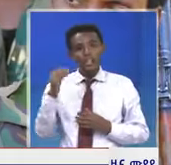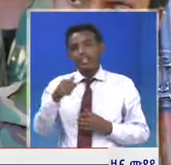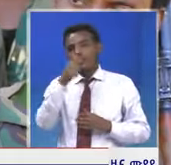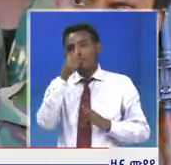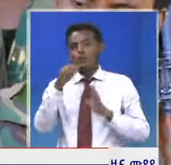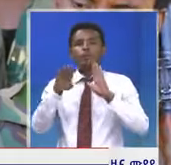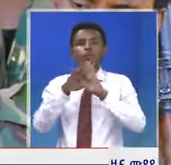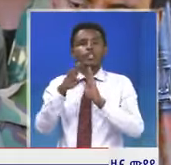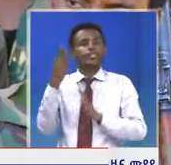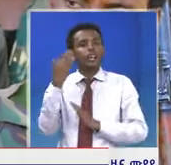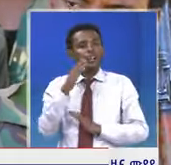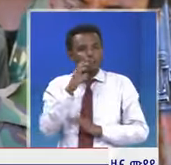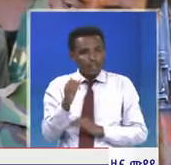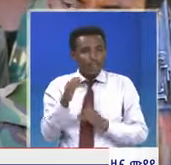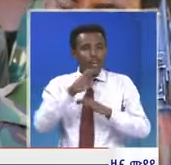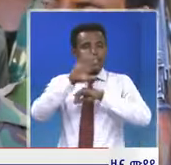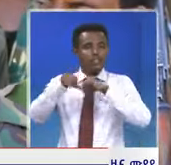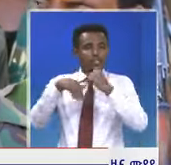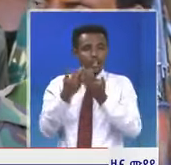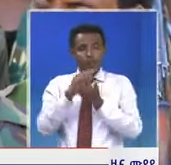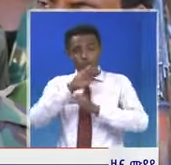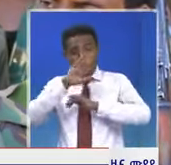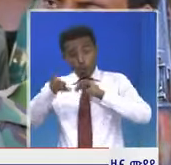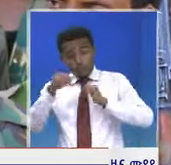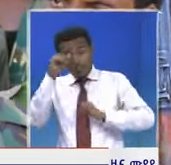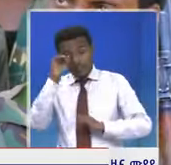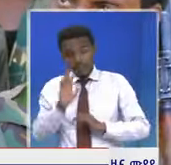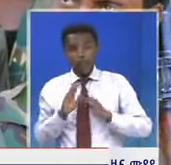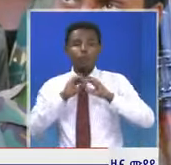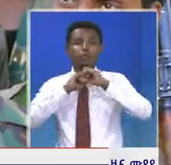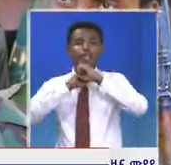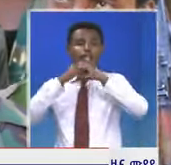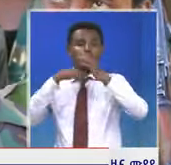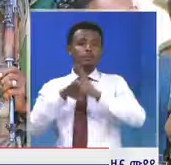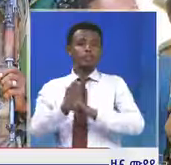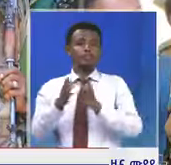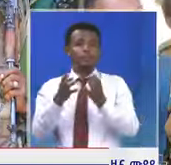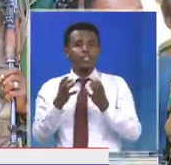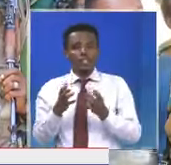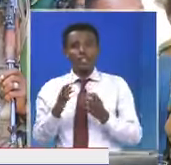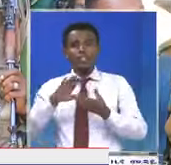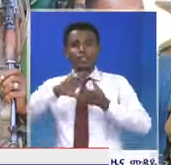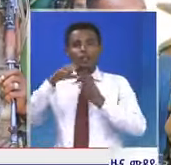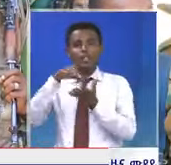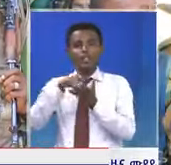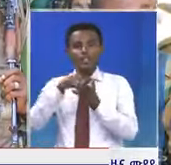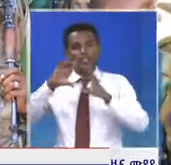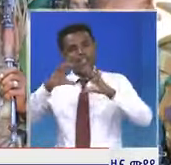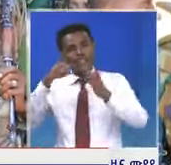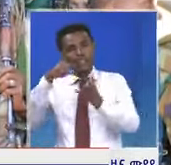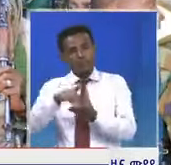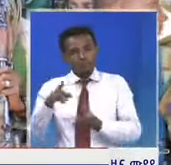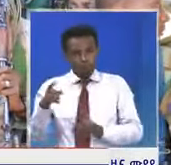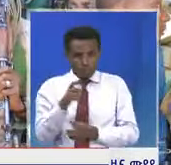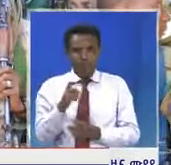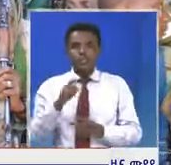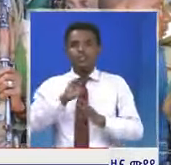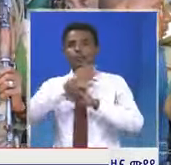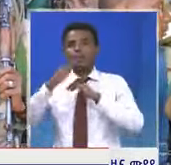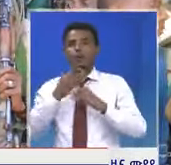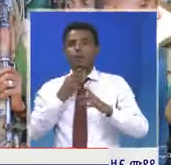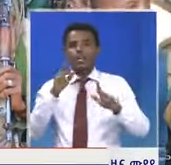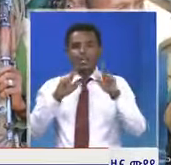ስላልነበረ አጠቃላይ ሁሉም ሰው መከላከያ መቀላቀል ይፈልጋል። የጎንደር ክፍለ ከተማም ይሁን የመላው አማራ